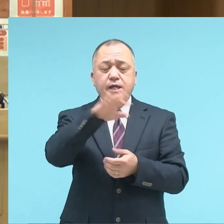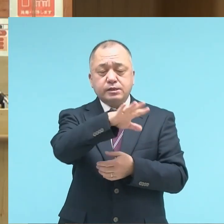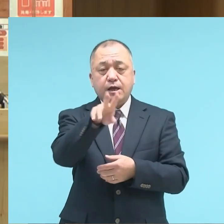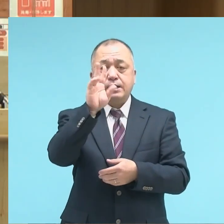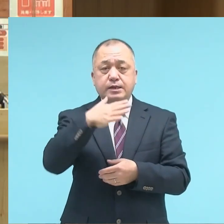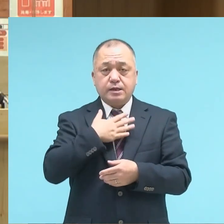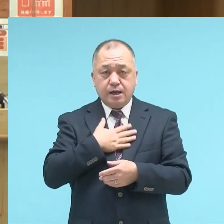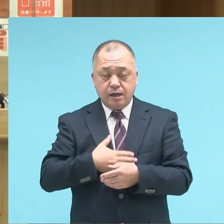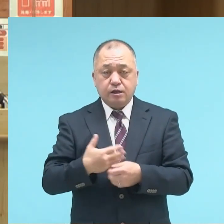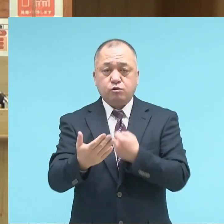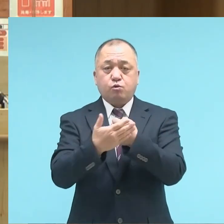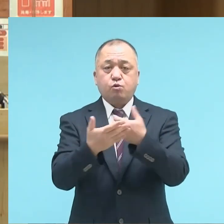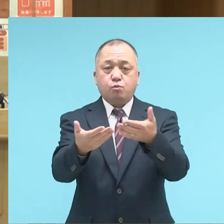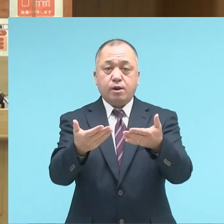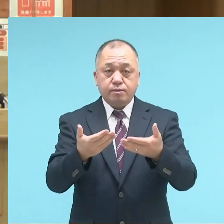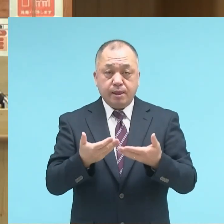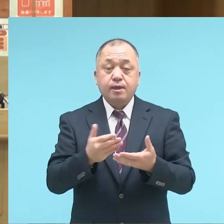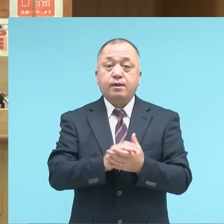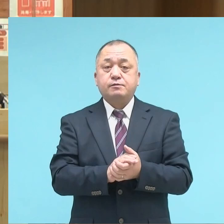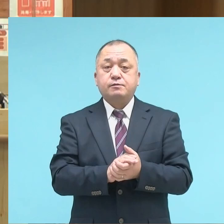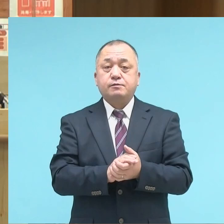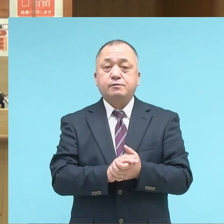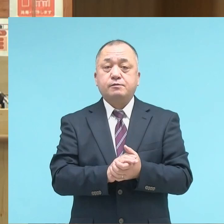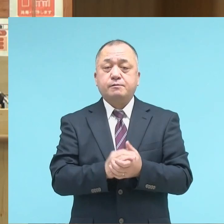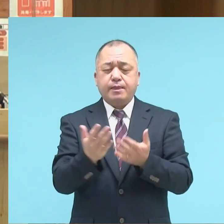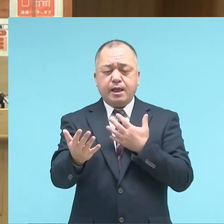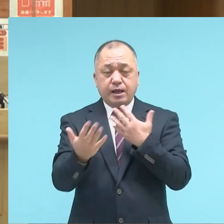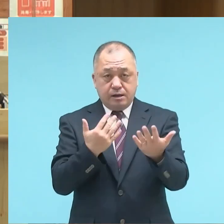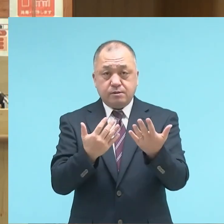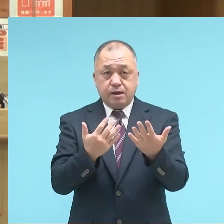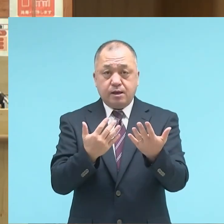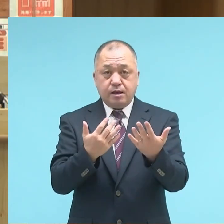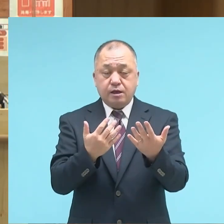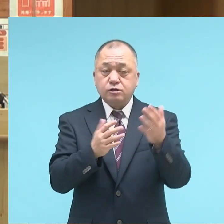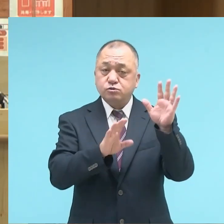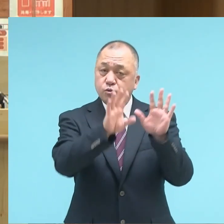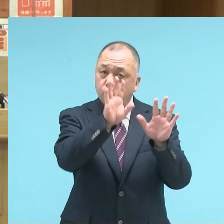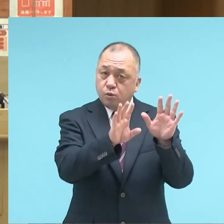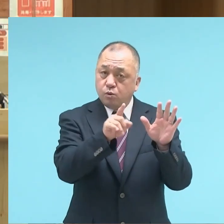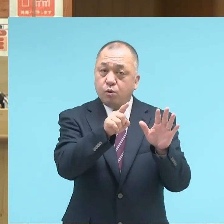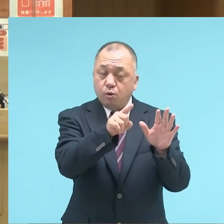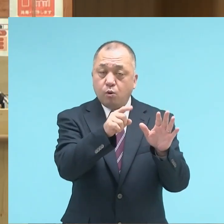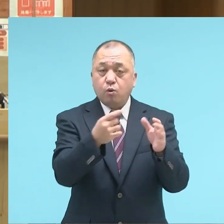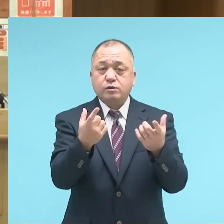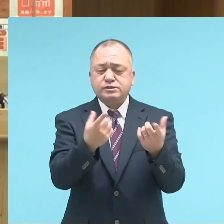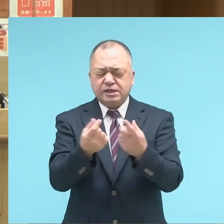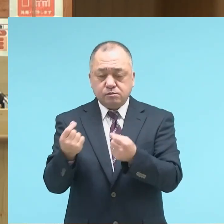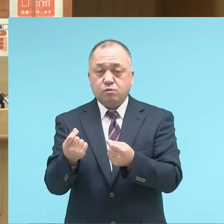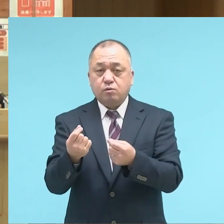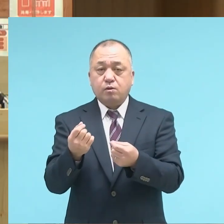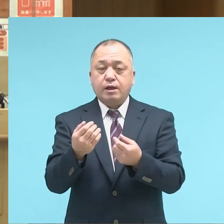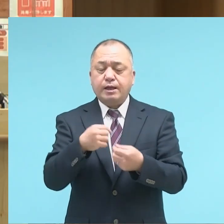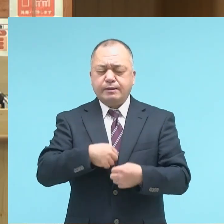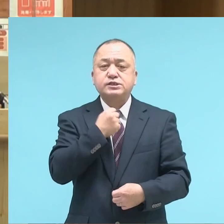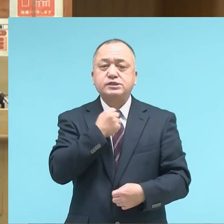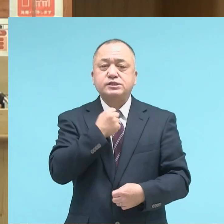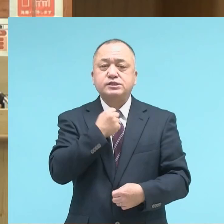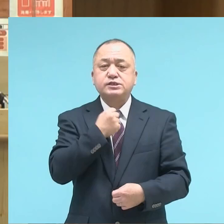協力をいただいて、そういったですね、明確なそういった傾向をですね、 より確かなものにしていきたいというふう